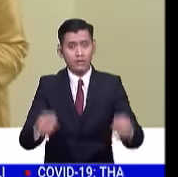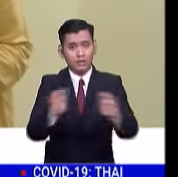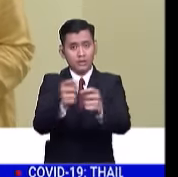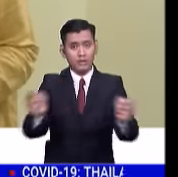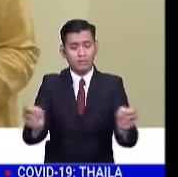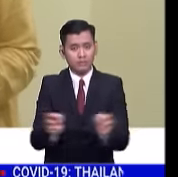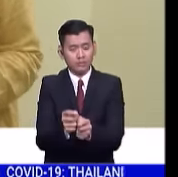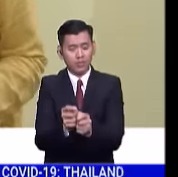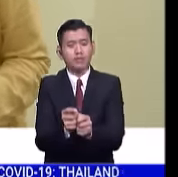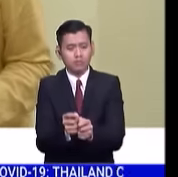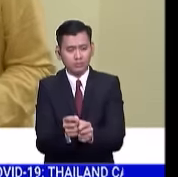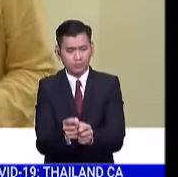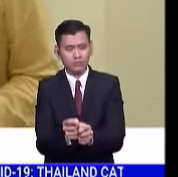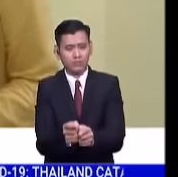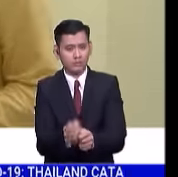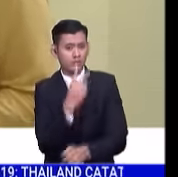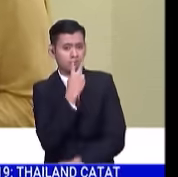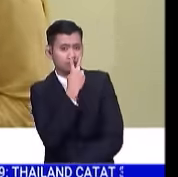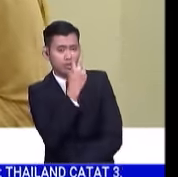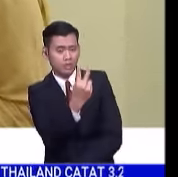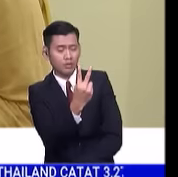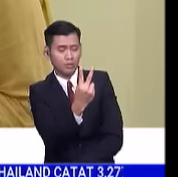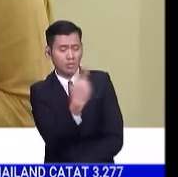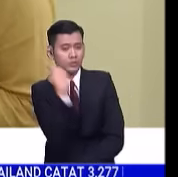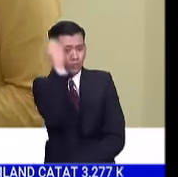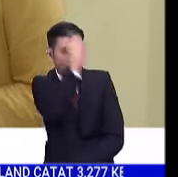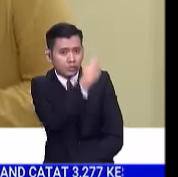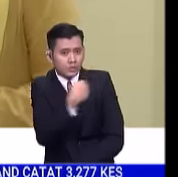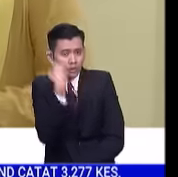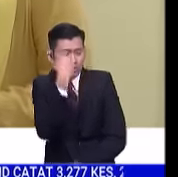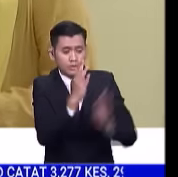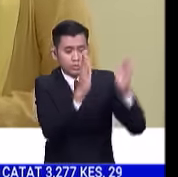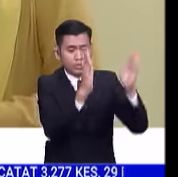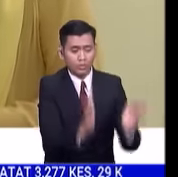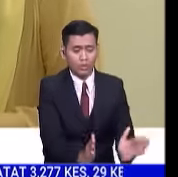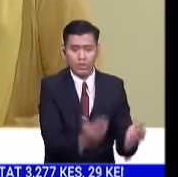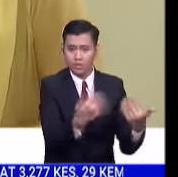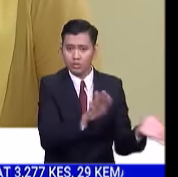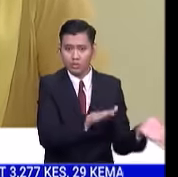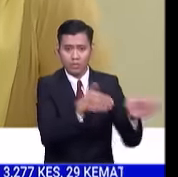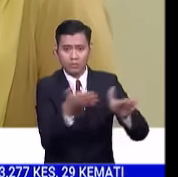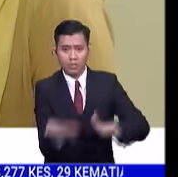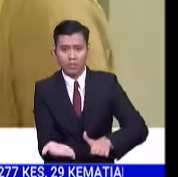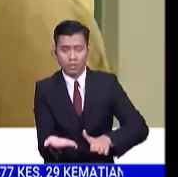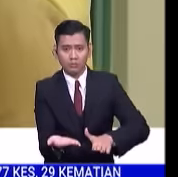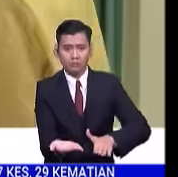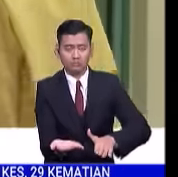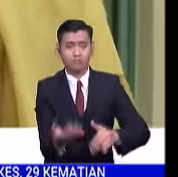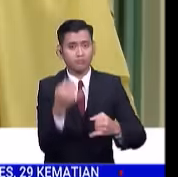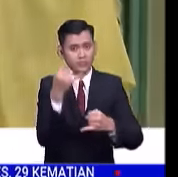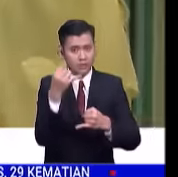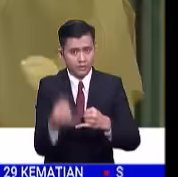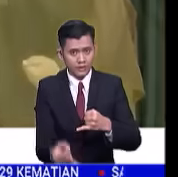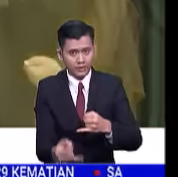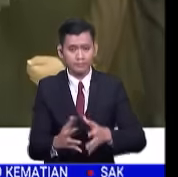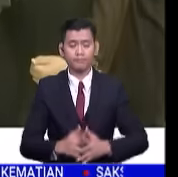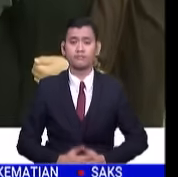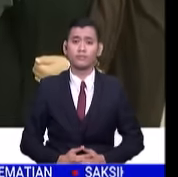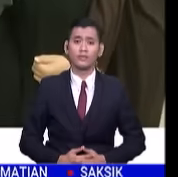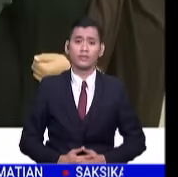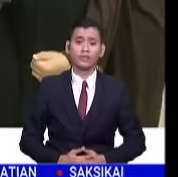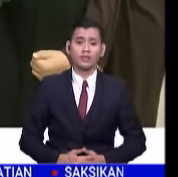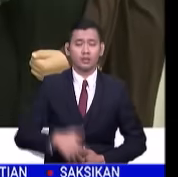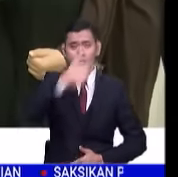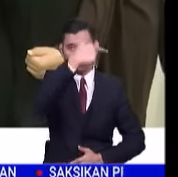post-mortem bagi para waris untuk menatap wajah kesayangan mereka buat kali yang terakhir. Kehilangan